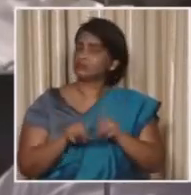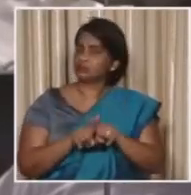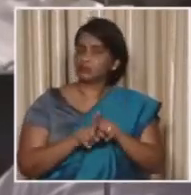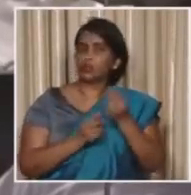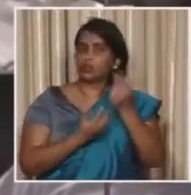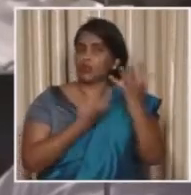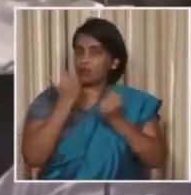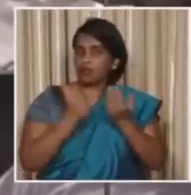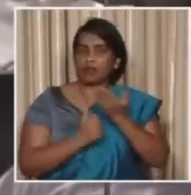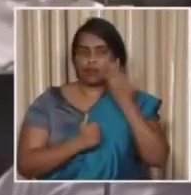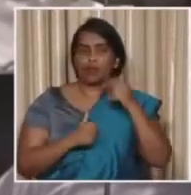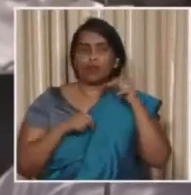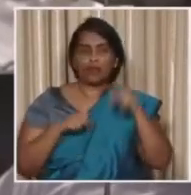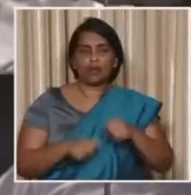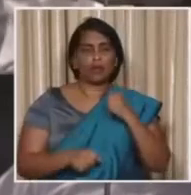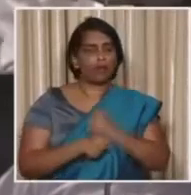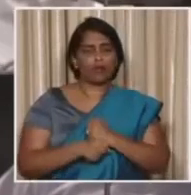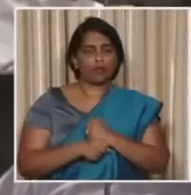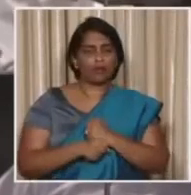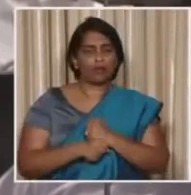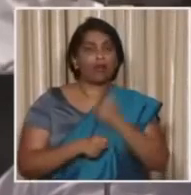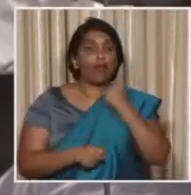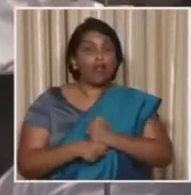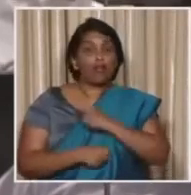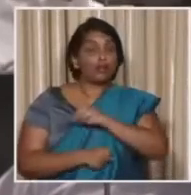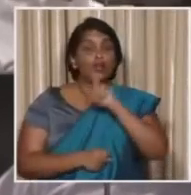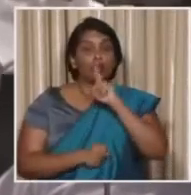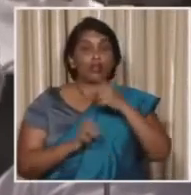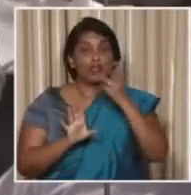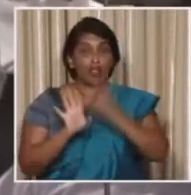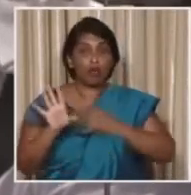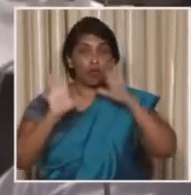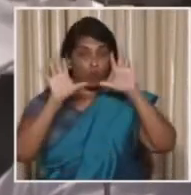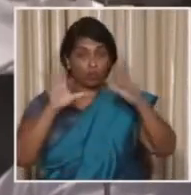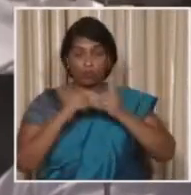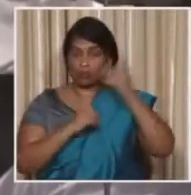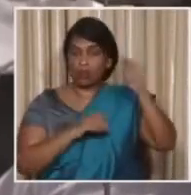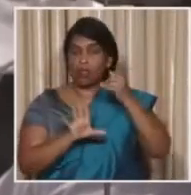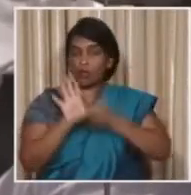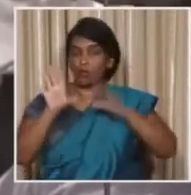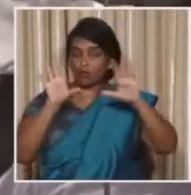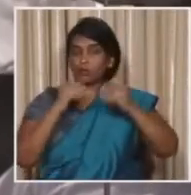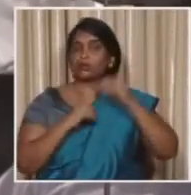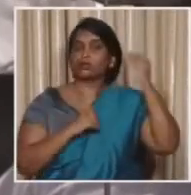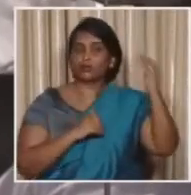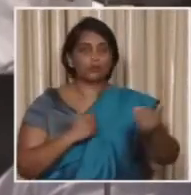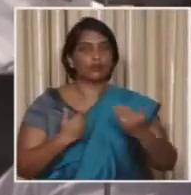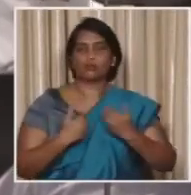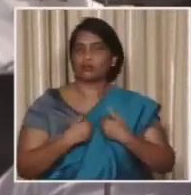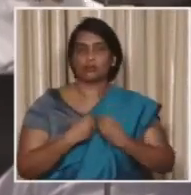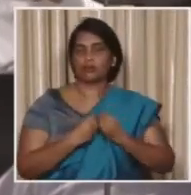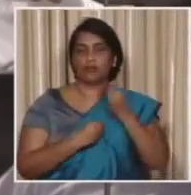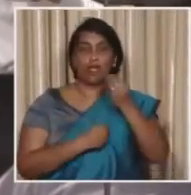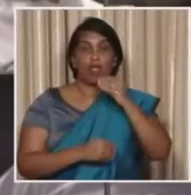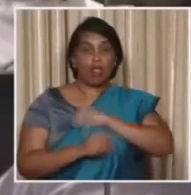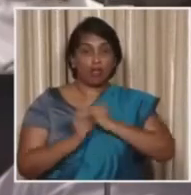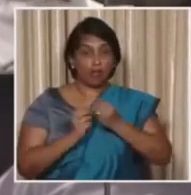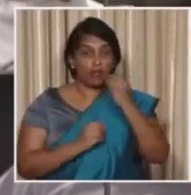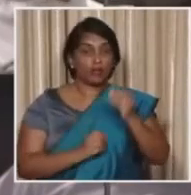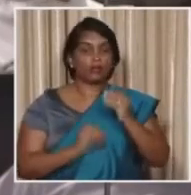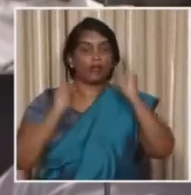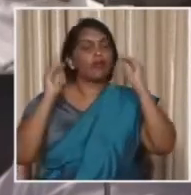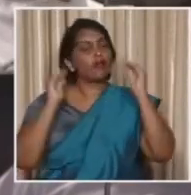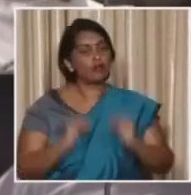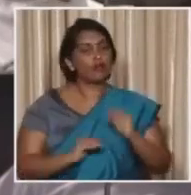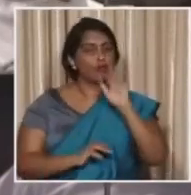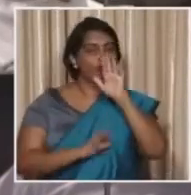මුදල් ලබා ගැන පුල කාල ආණ්ඩුව කියන ඉතුර අවුරුදු දාහයටම ඉතුර අවුරුදු දාහයටම අපි දෙන්න ප්‍රතිලාභ සීම කරන